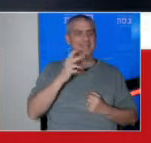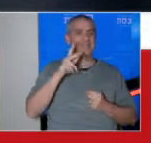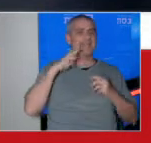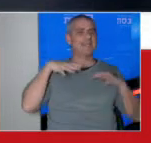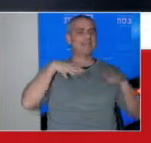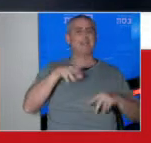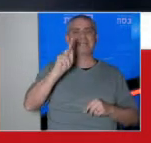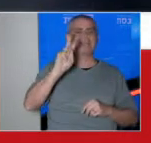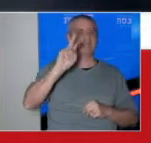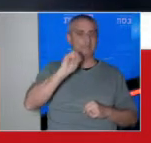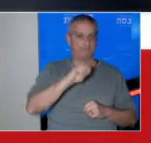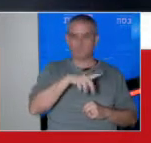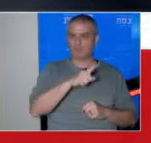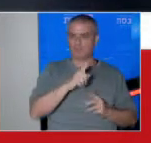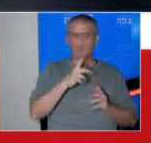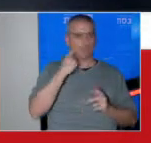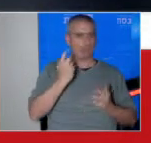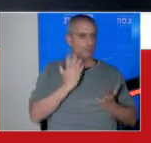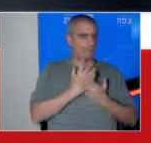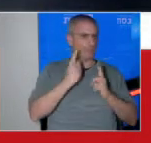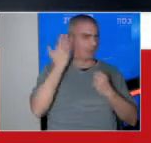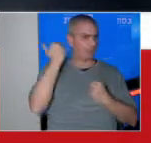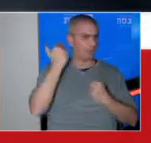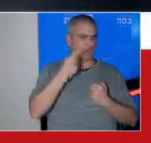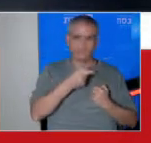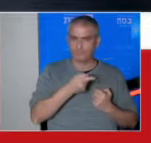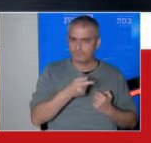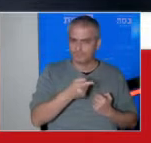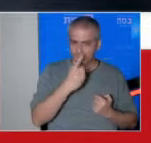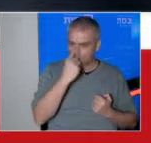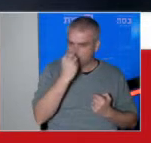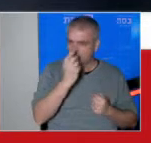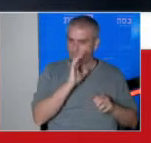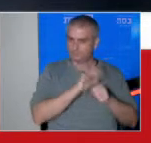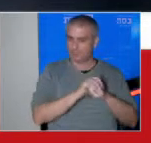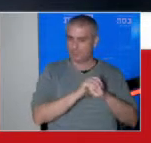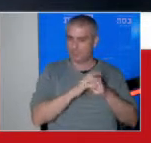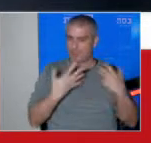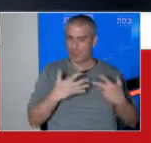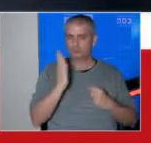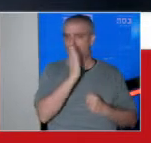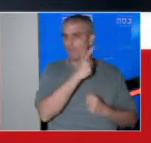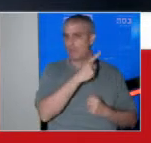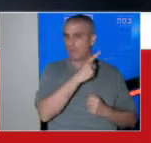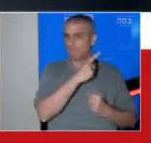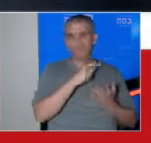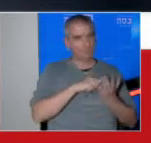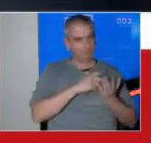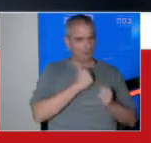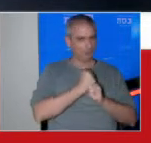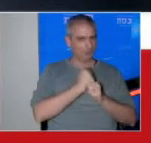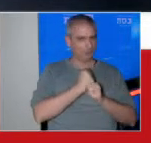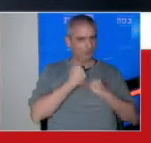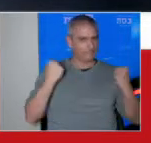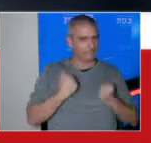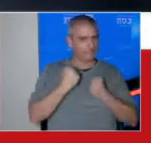קרה עם אוקראינה לפחות פעם אחת. נדמה, תקן אותי אם אני טועה, פוטין מזהה אולי איזושהי חולשה במערב, ולכן עושה את